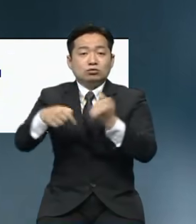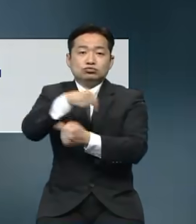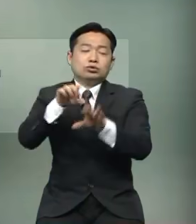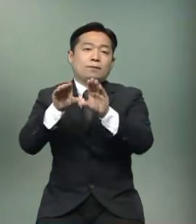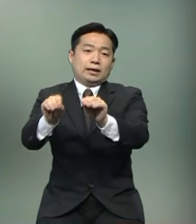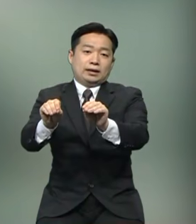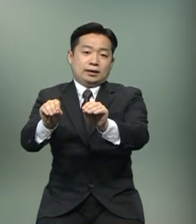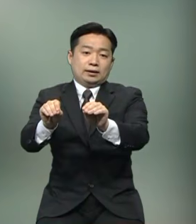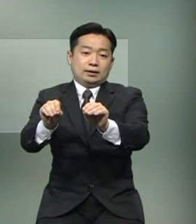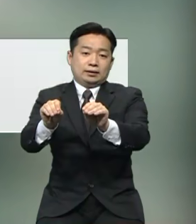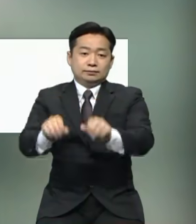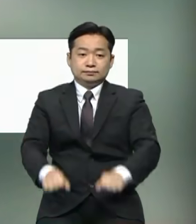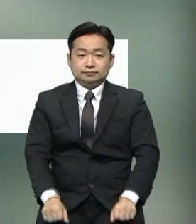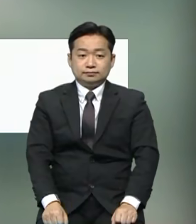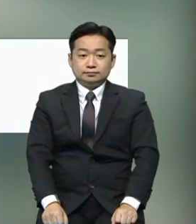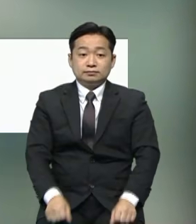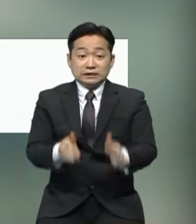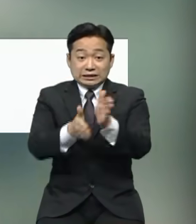중단했습니다.